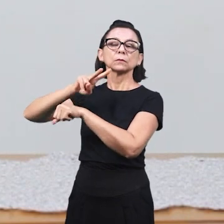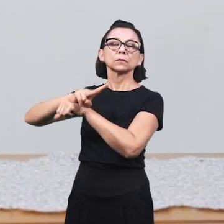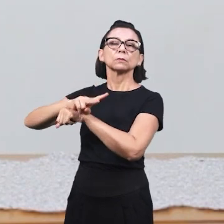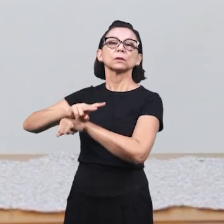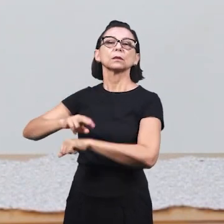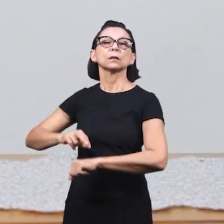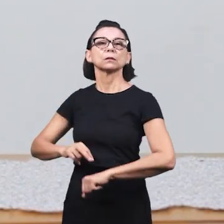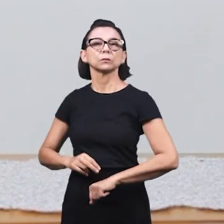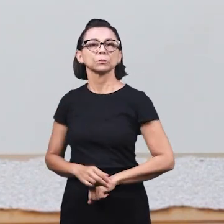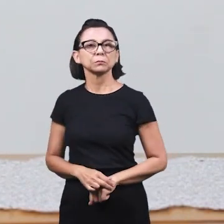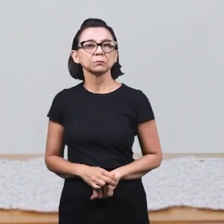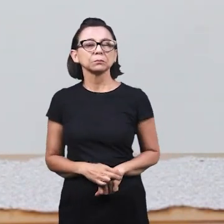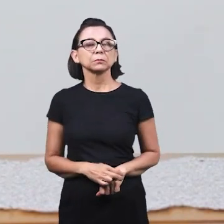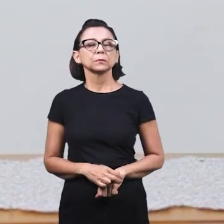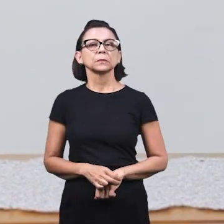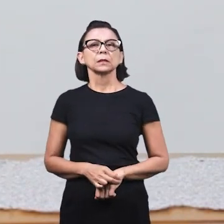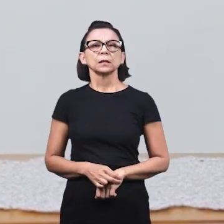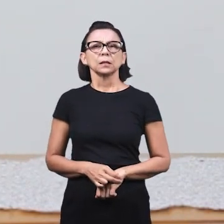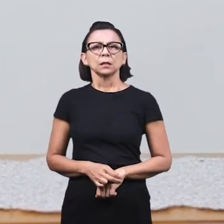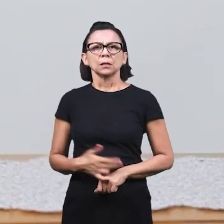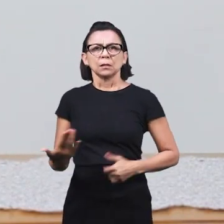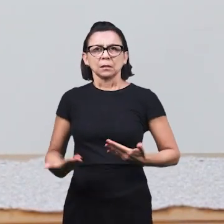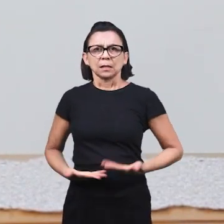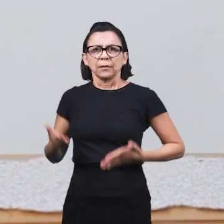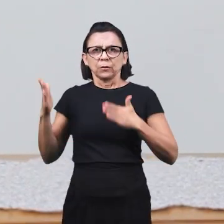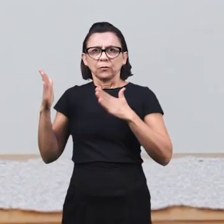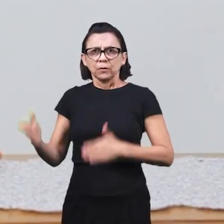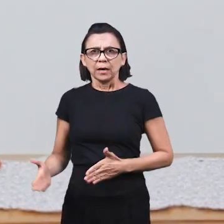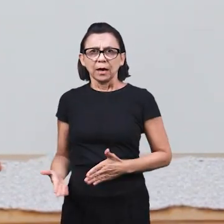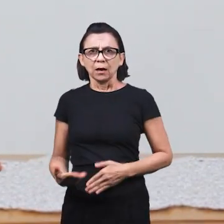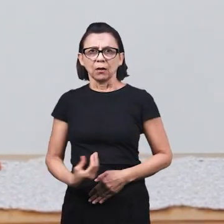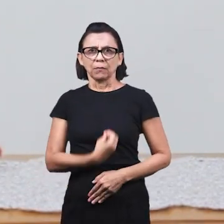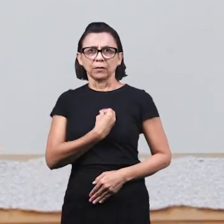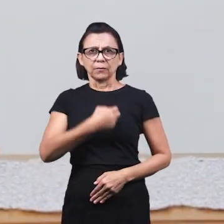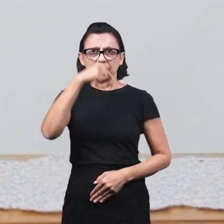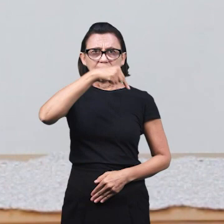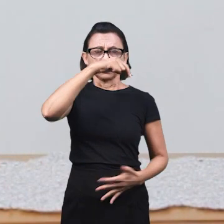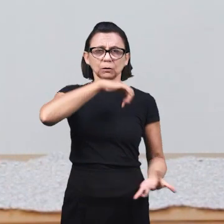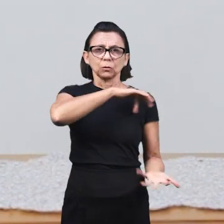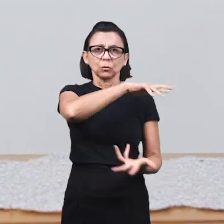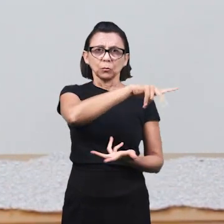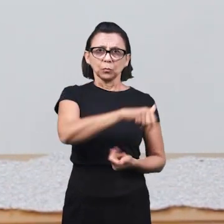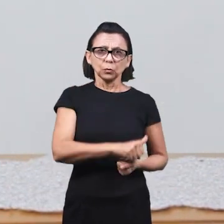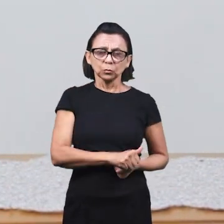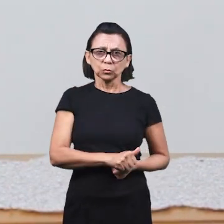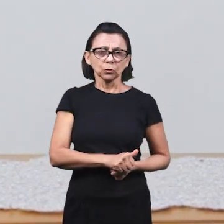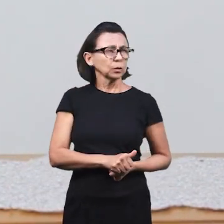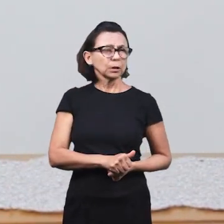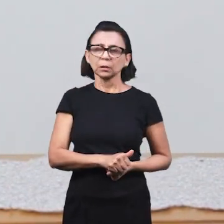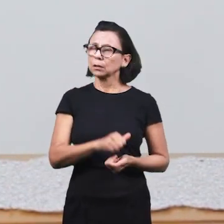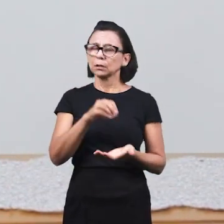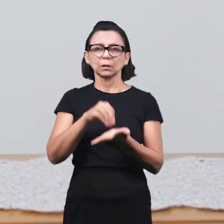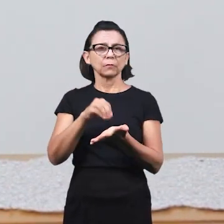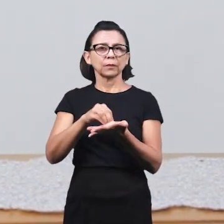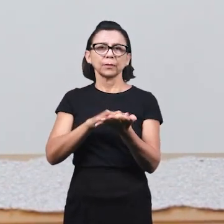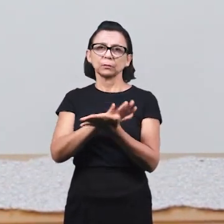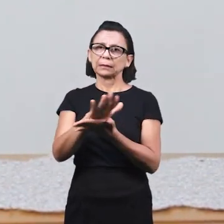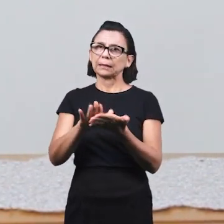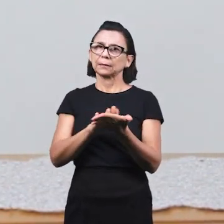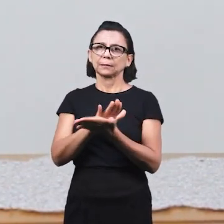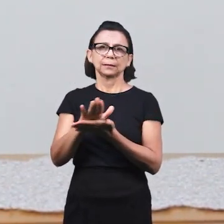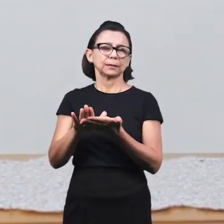Своим во всякое время. Пока мы еще в этом мире находимся, не